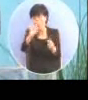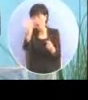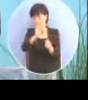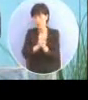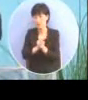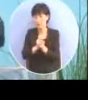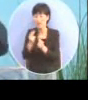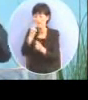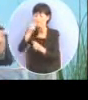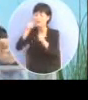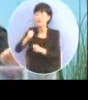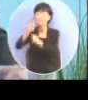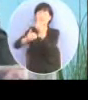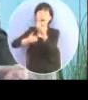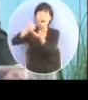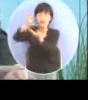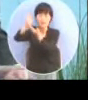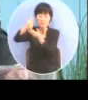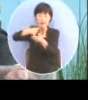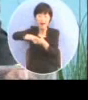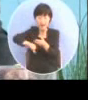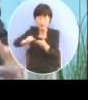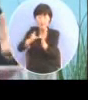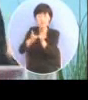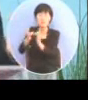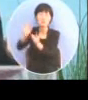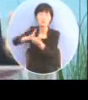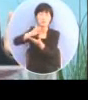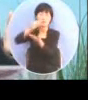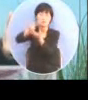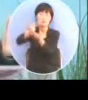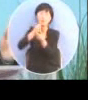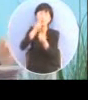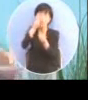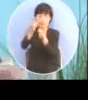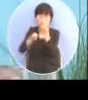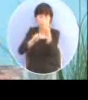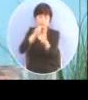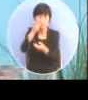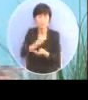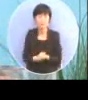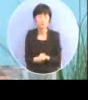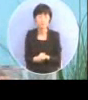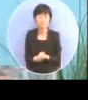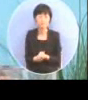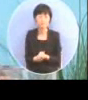Hình tượng này không phải Đức Chúa Trời mà Chúa là con Đức Chúa Trời hằng sống. Đây là lời xưng nhận rất